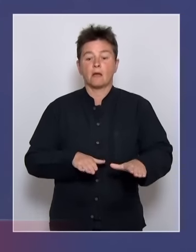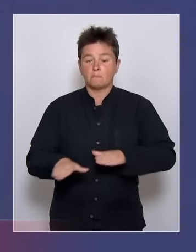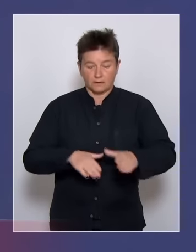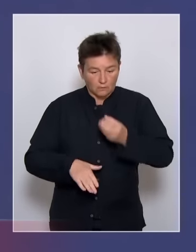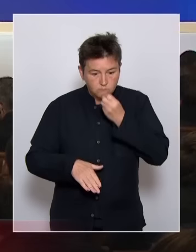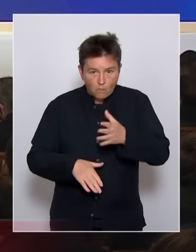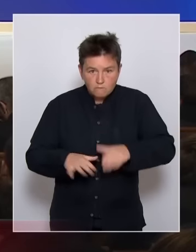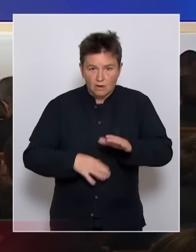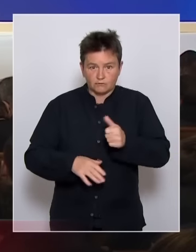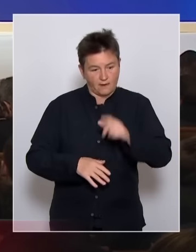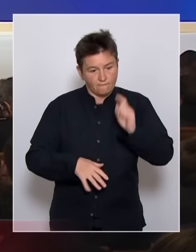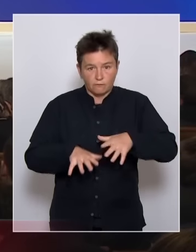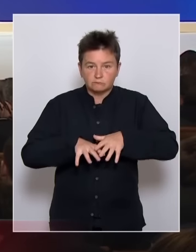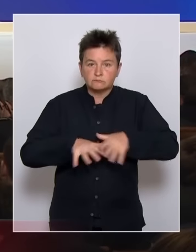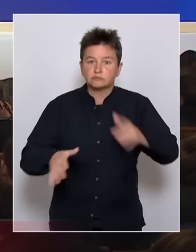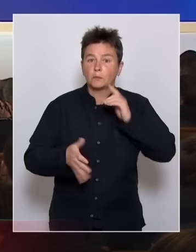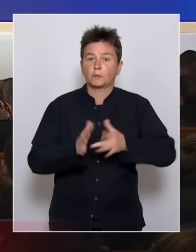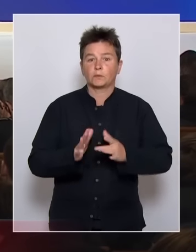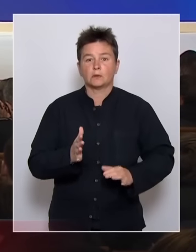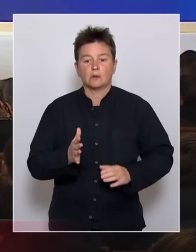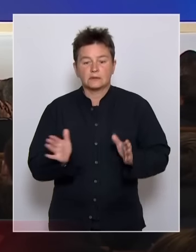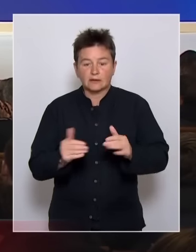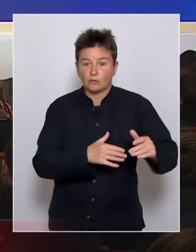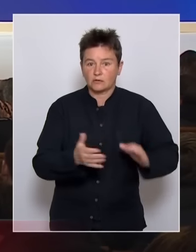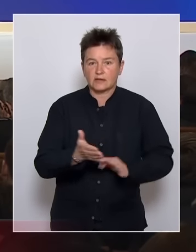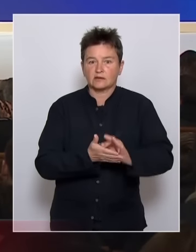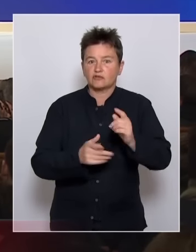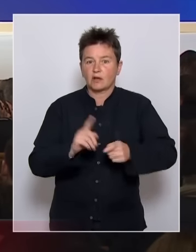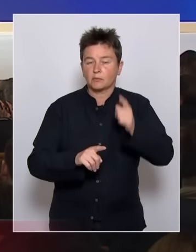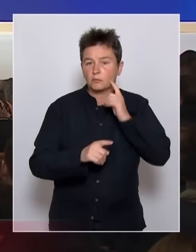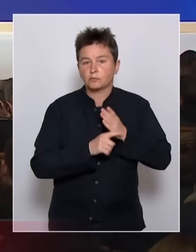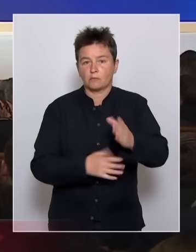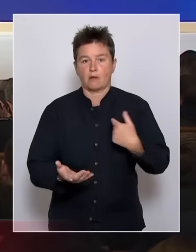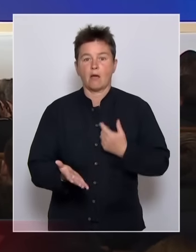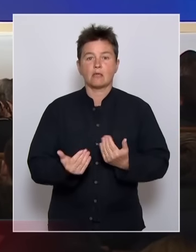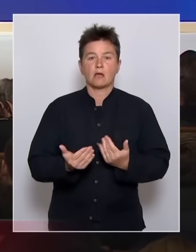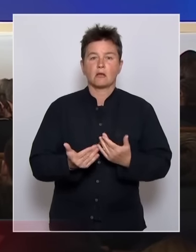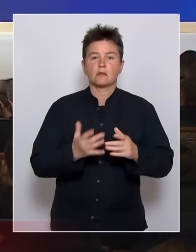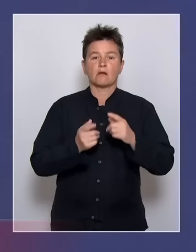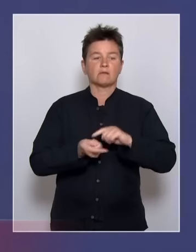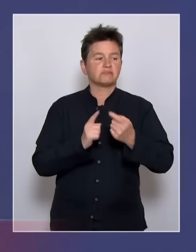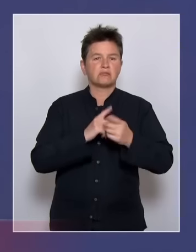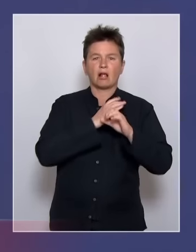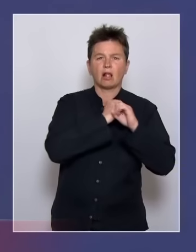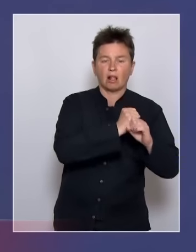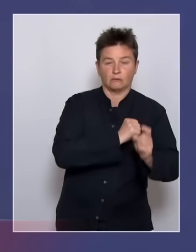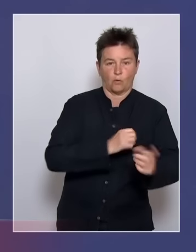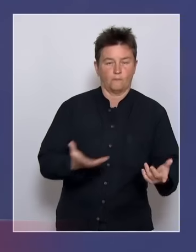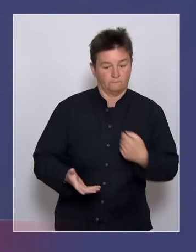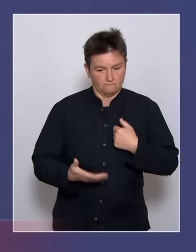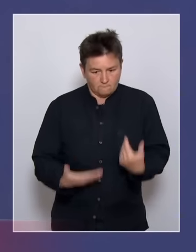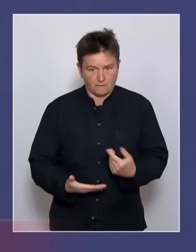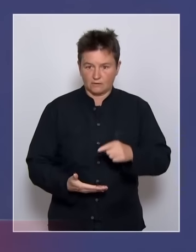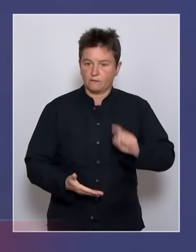fonctionne, nous devons l'étendre au secteur stratégique de demain, sans attendre que des dépendances se créent. Décidons